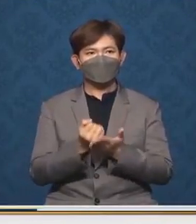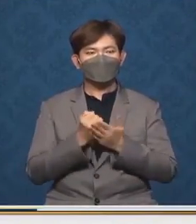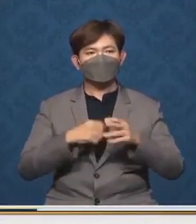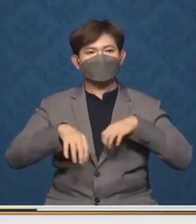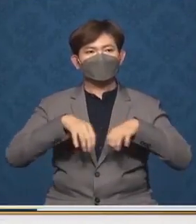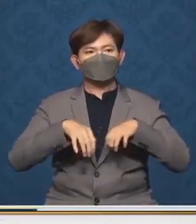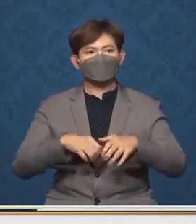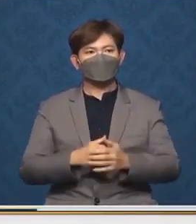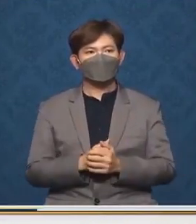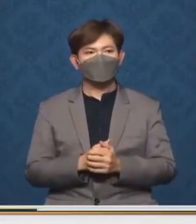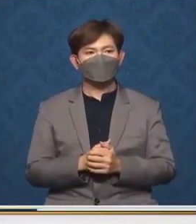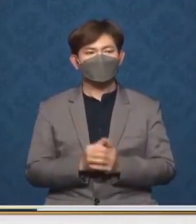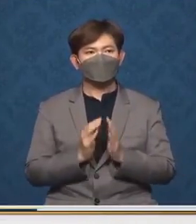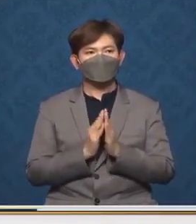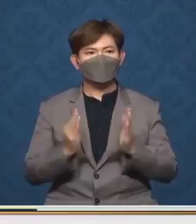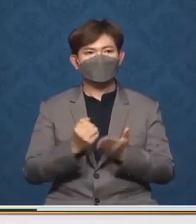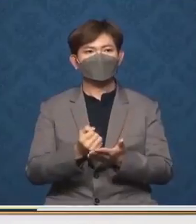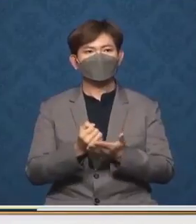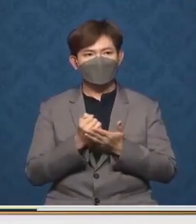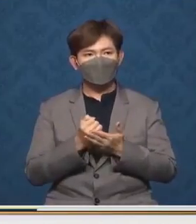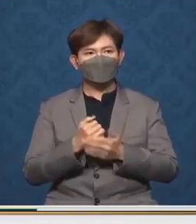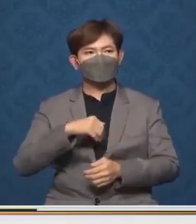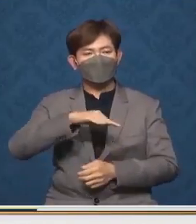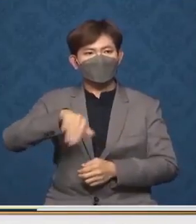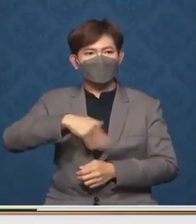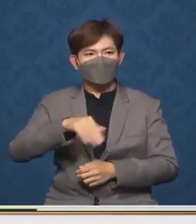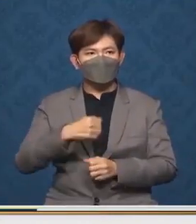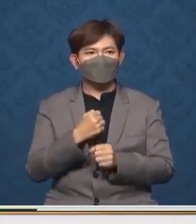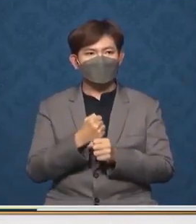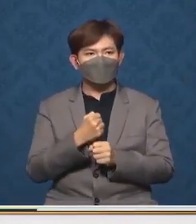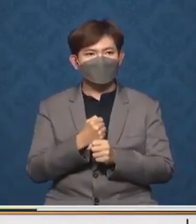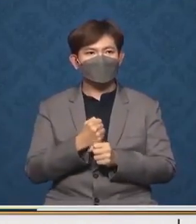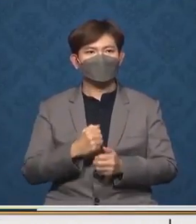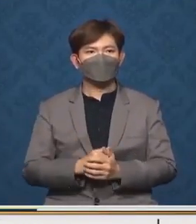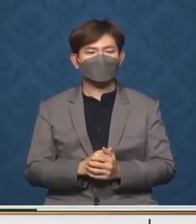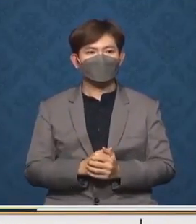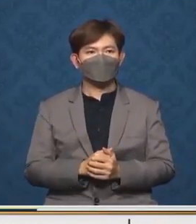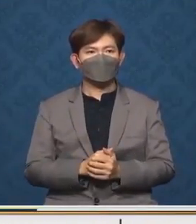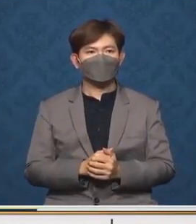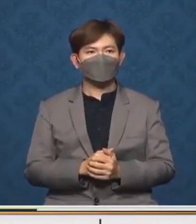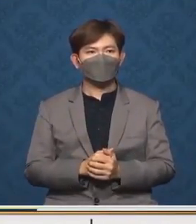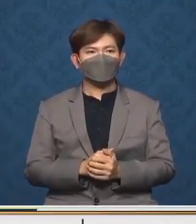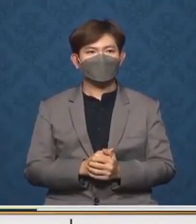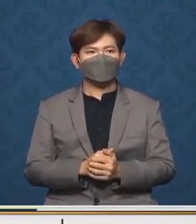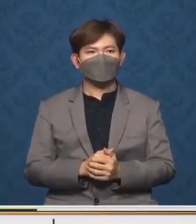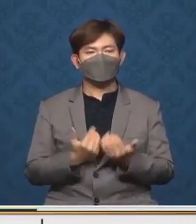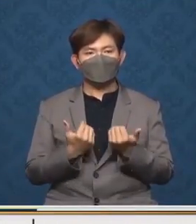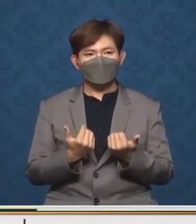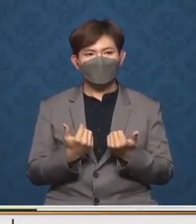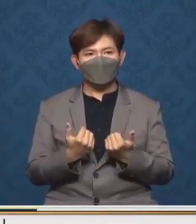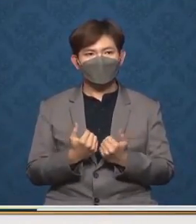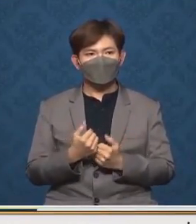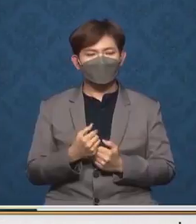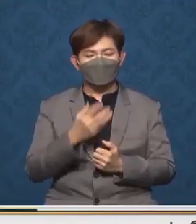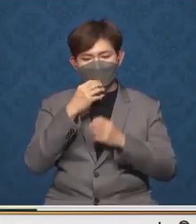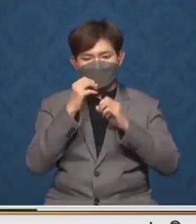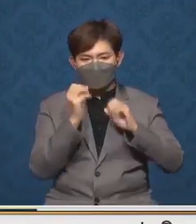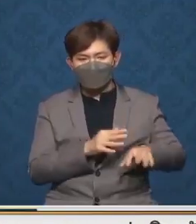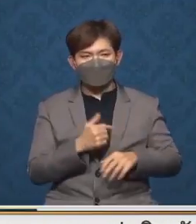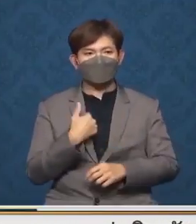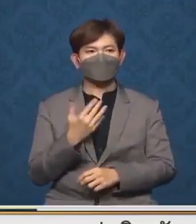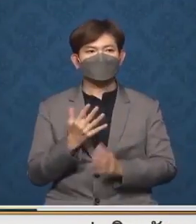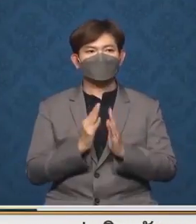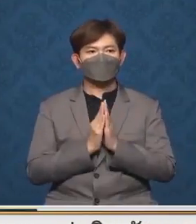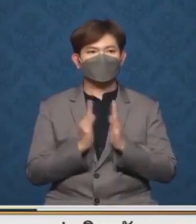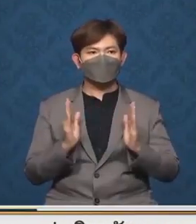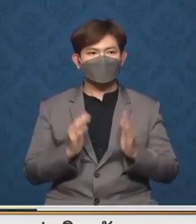จังหว ัดอำ นาจเจริญ นะ คะขอบค ุ ณท ุ กคนที ่ เด ิน เร ื่อง ให้ ค่ะ ขอบคุณมากๆค่ะที่ช่วยเหลือเราทุกๆคนทุกๆห้องนะคะที่ยังไม่เคยคิดทิ้งนะคะขอบคุณ